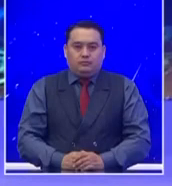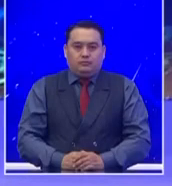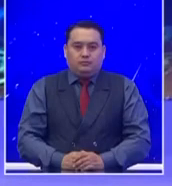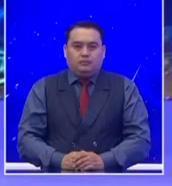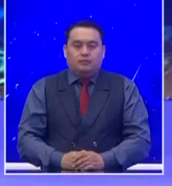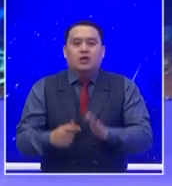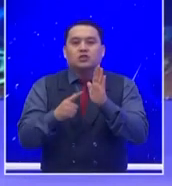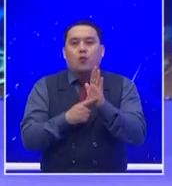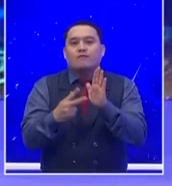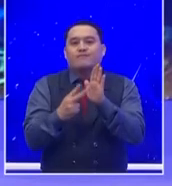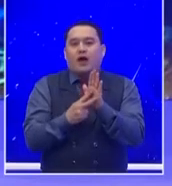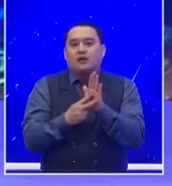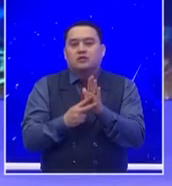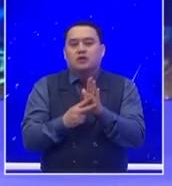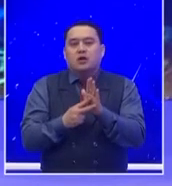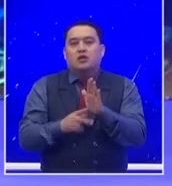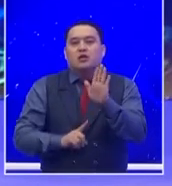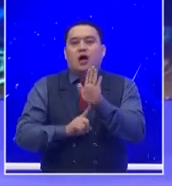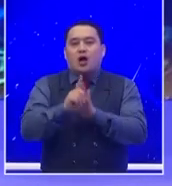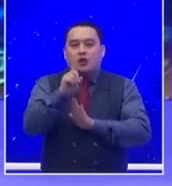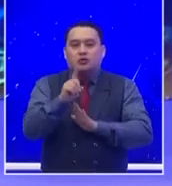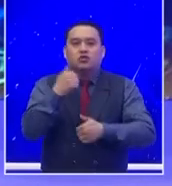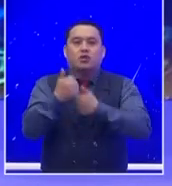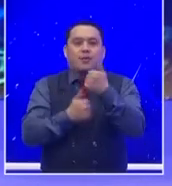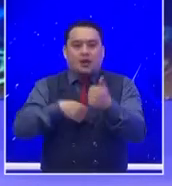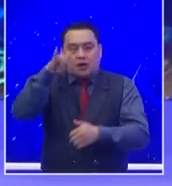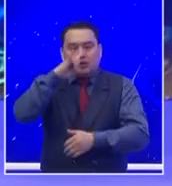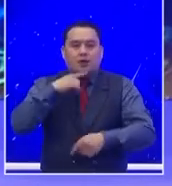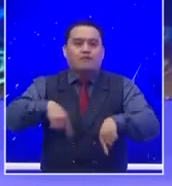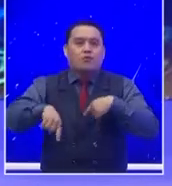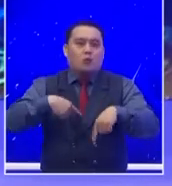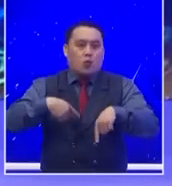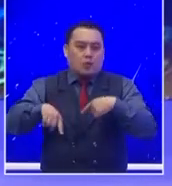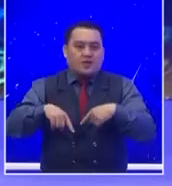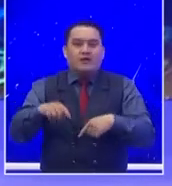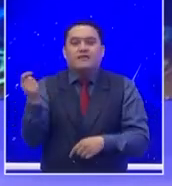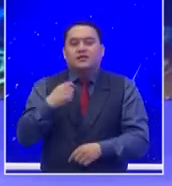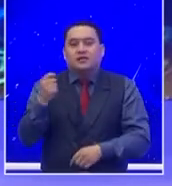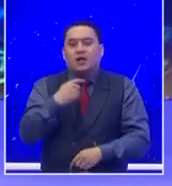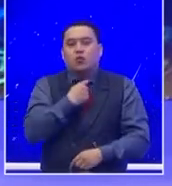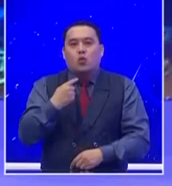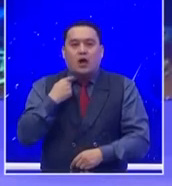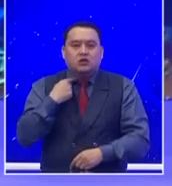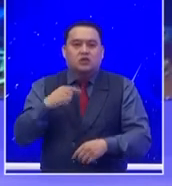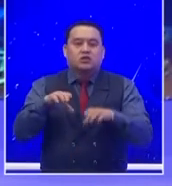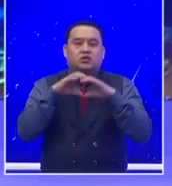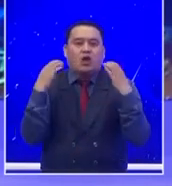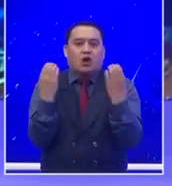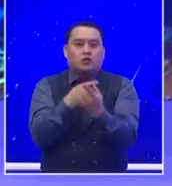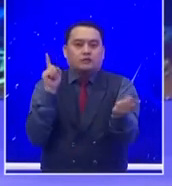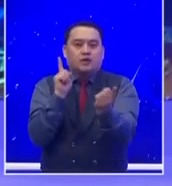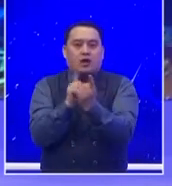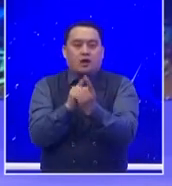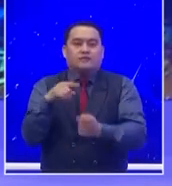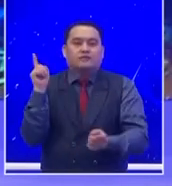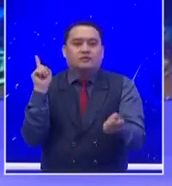7 и 8 марта стартует очередной сезон чемпионата казахстана по футболу воскресенье талды-курганской жетысу в